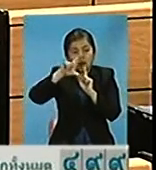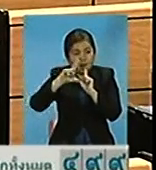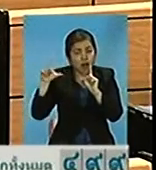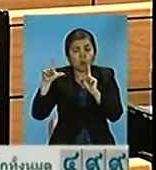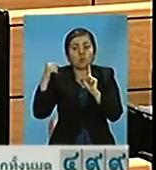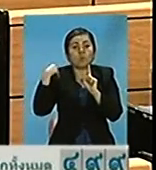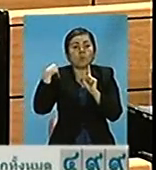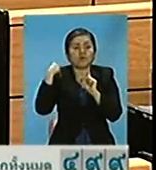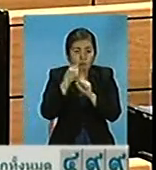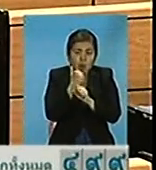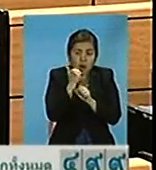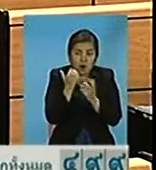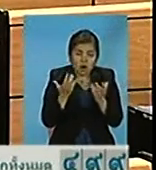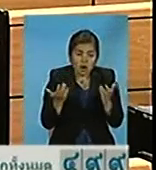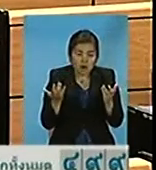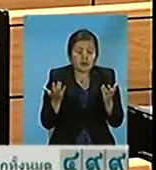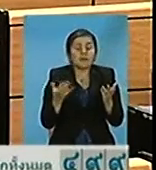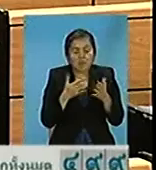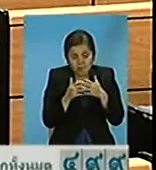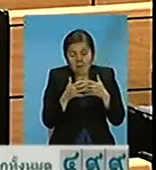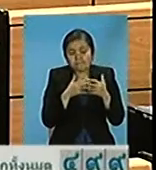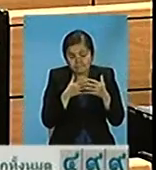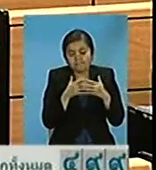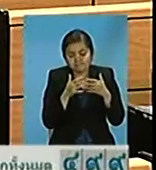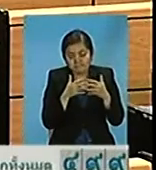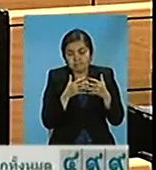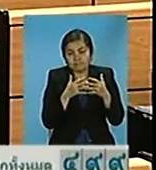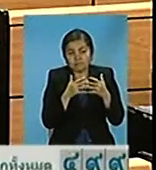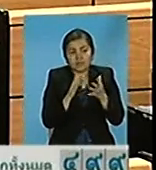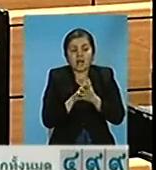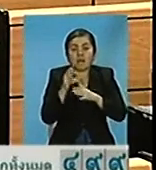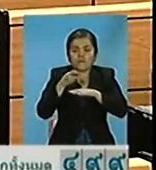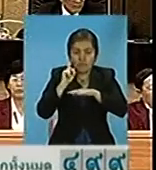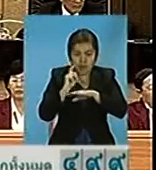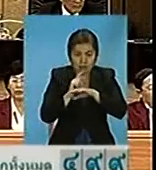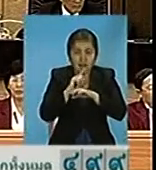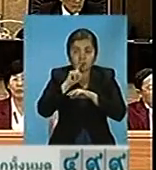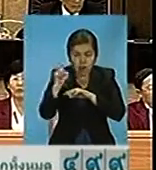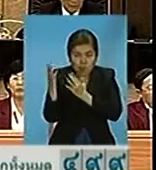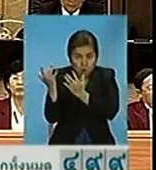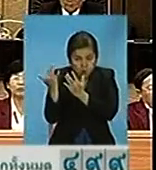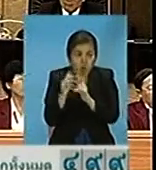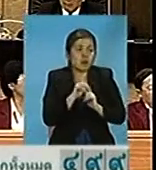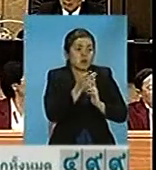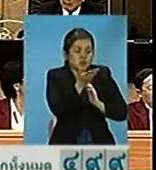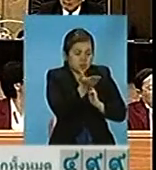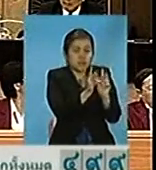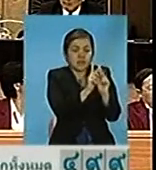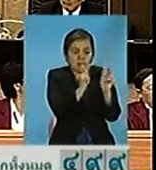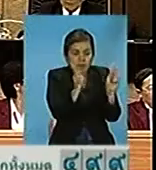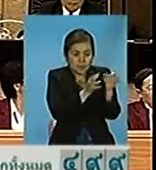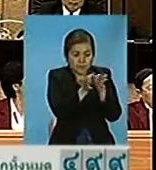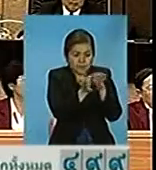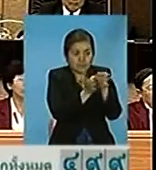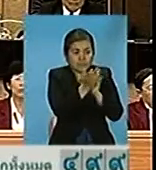แล้วไม่เป็นไรครับ ครับเดี๋ยวผมถามเชิญเดี๋ยวเชิญท่านกรรมาธิการสุภชัยโพสุข